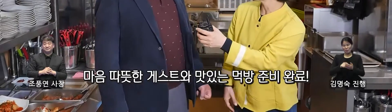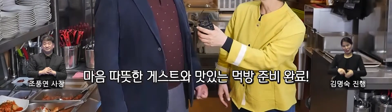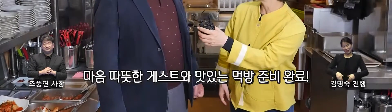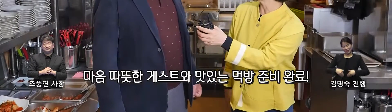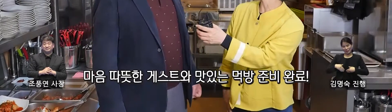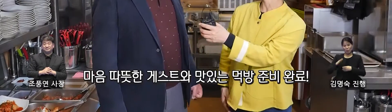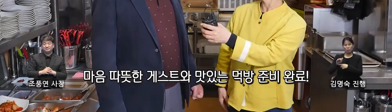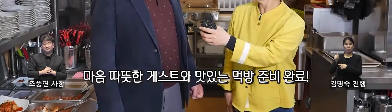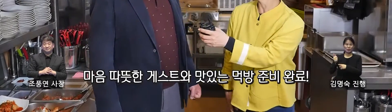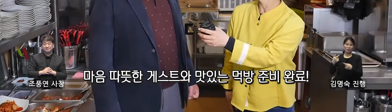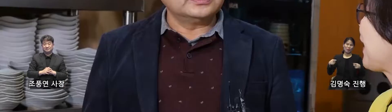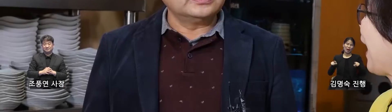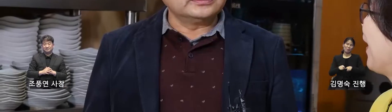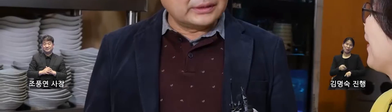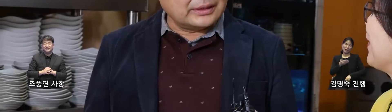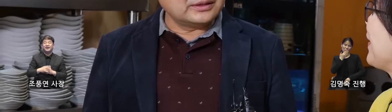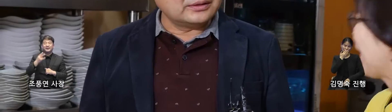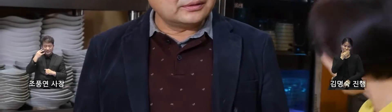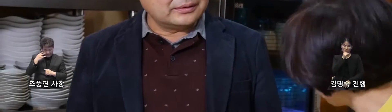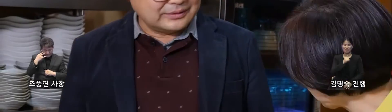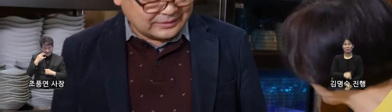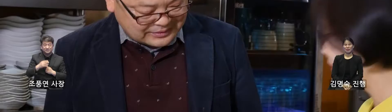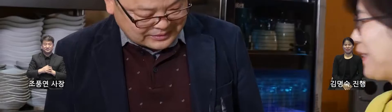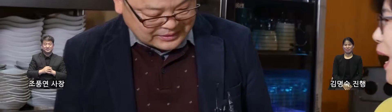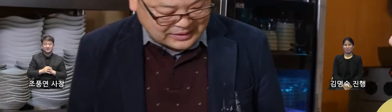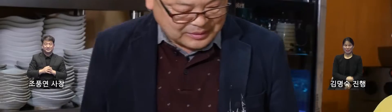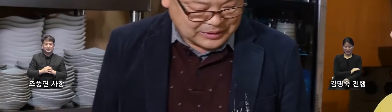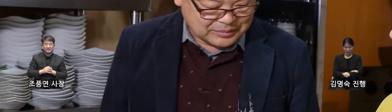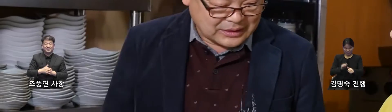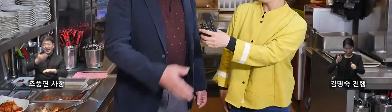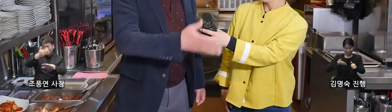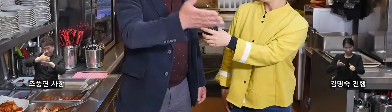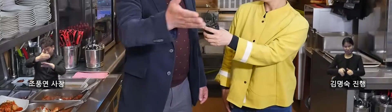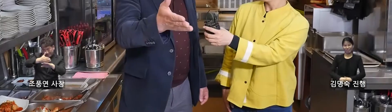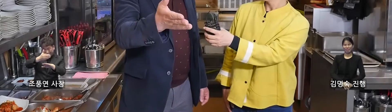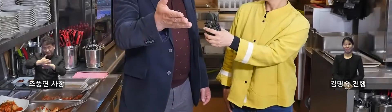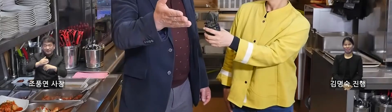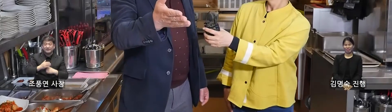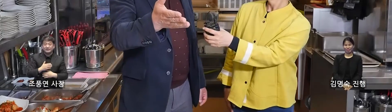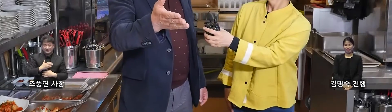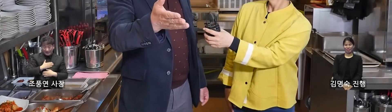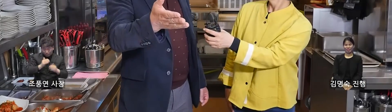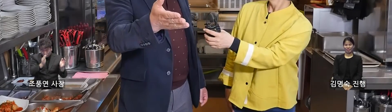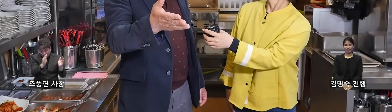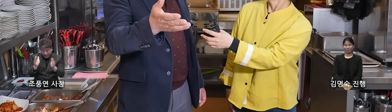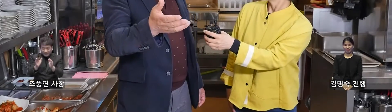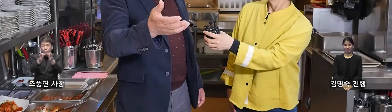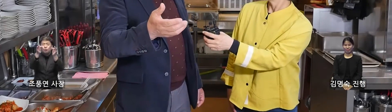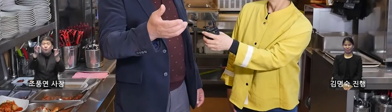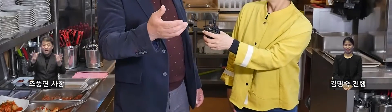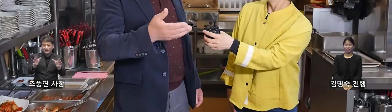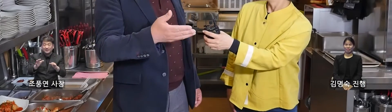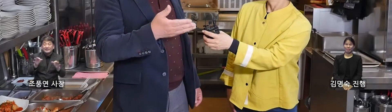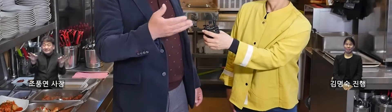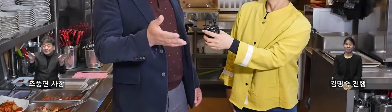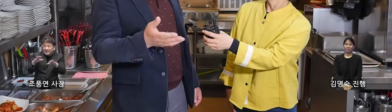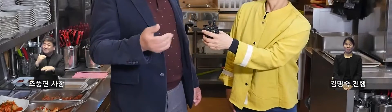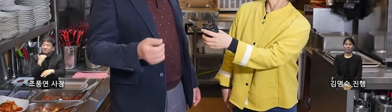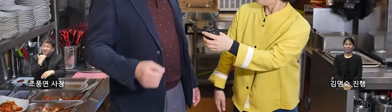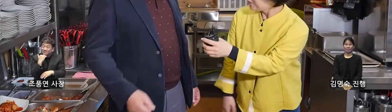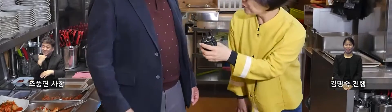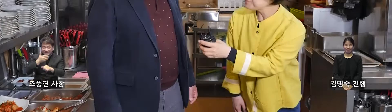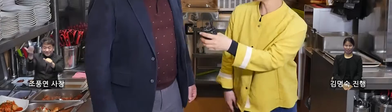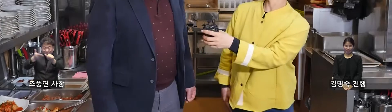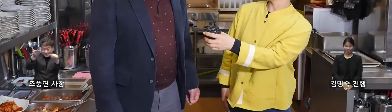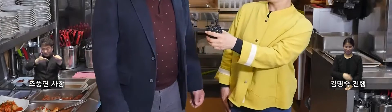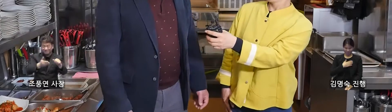또 맛있게 한번 먹어보도록 하겠습니다. 예. 네, 잘 부탁드립니다. 네, 감사합니다. 제가 준비할 동안 잠시 앉아 계셔도 될 것